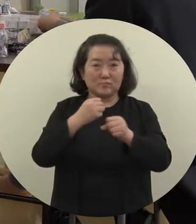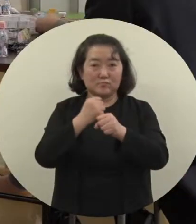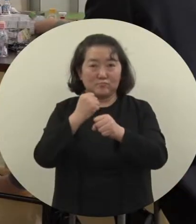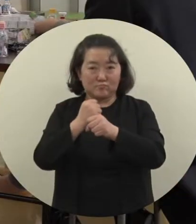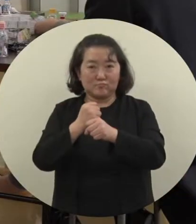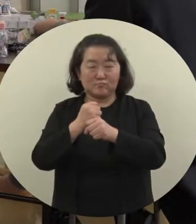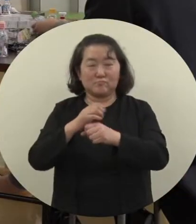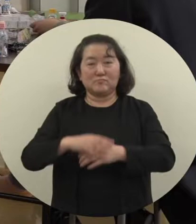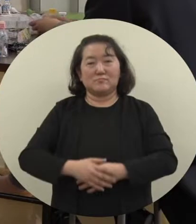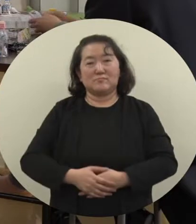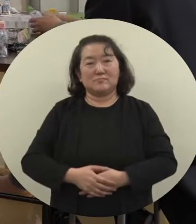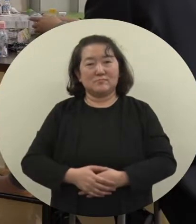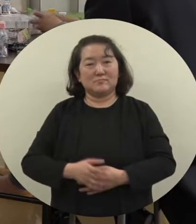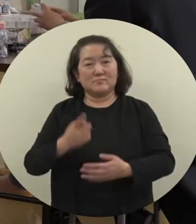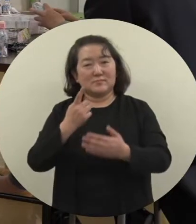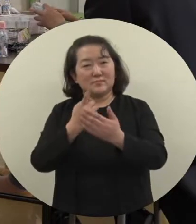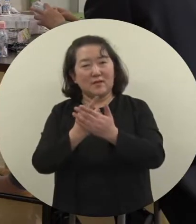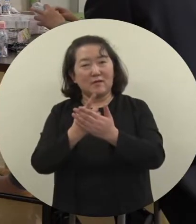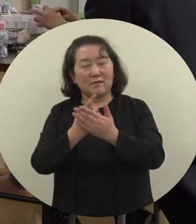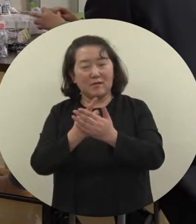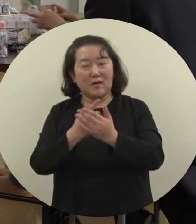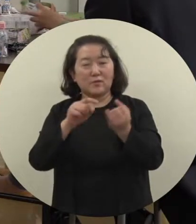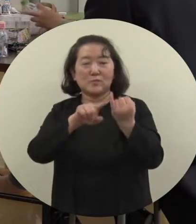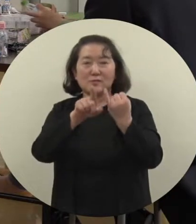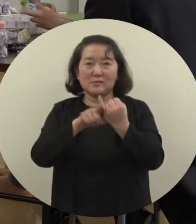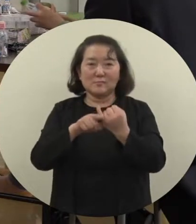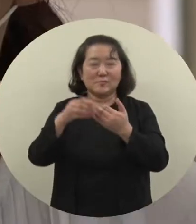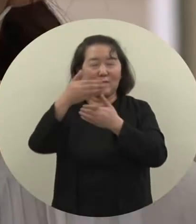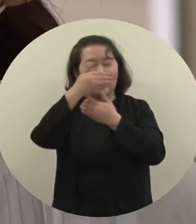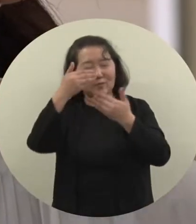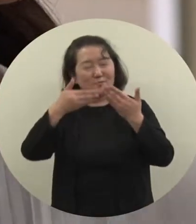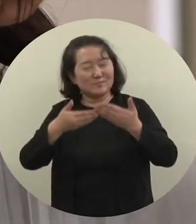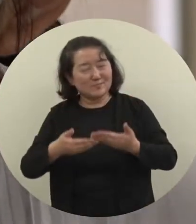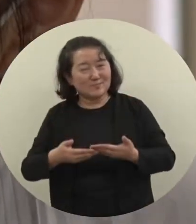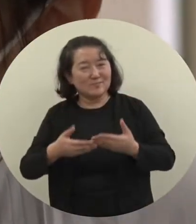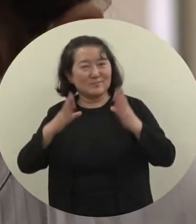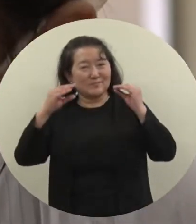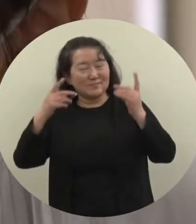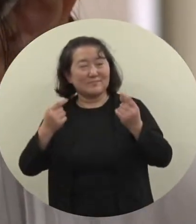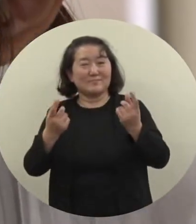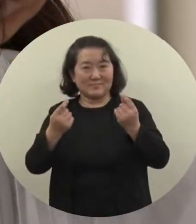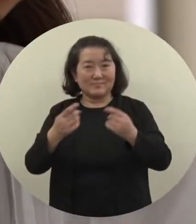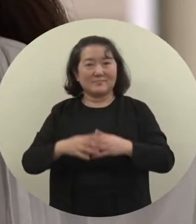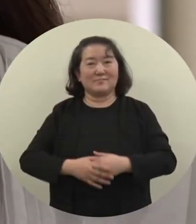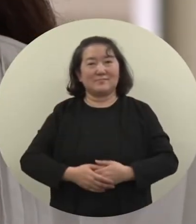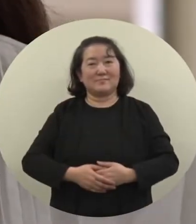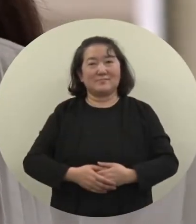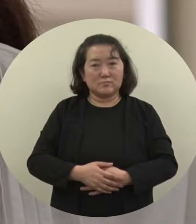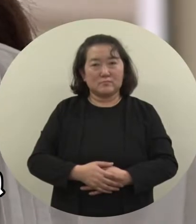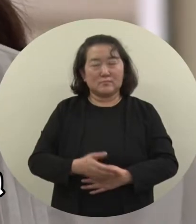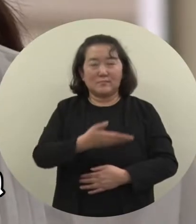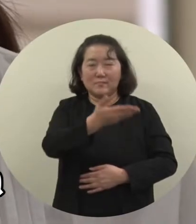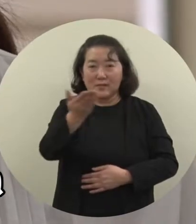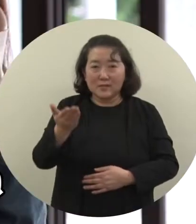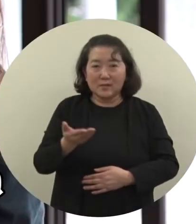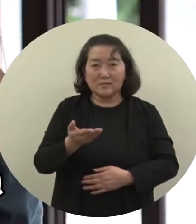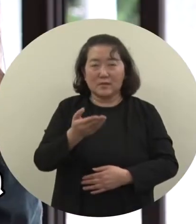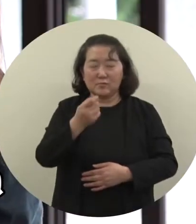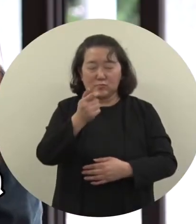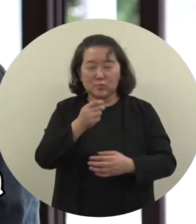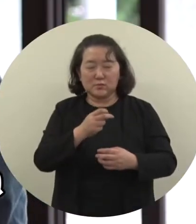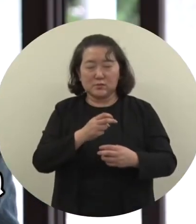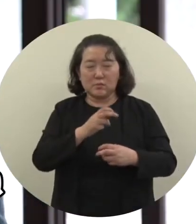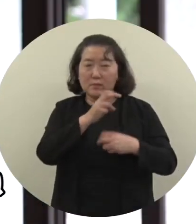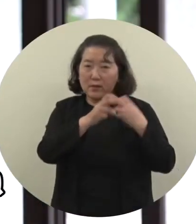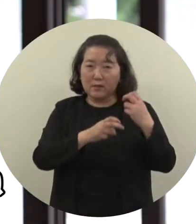。 いや、参加している妊婦さんたちとっても表情が穏やかですよね。 そして皆さん